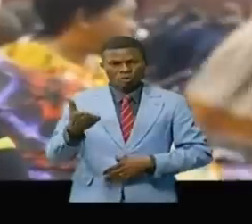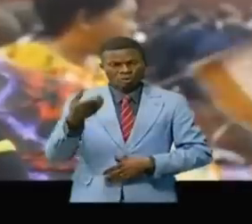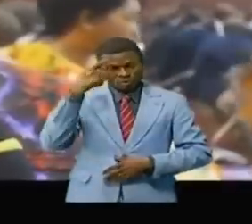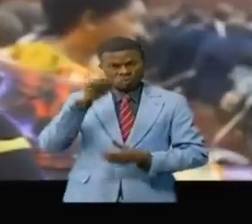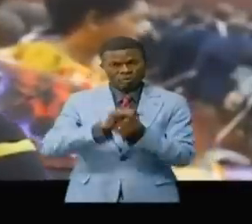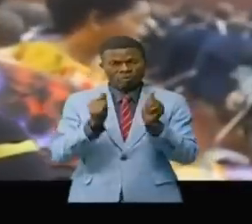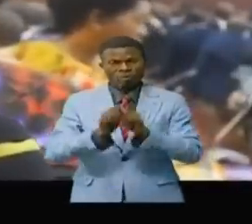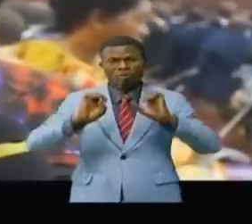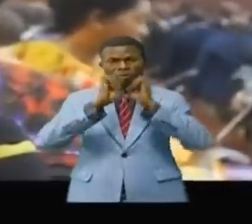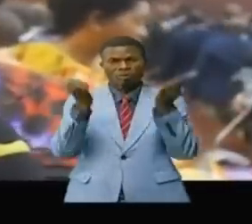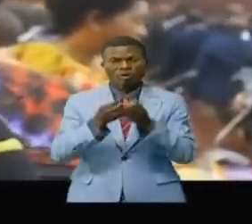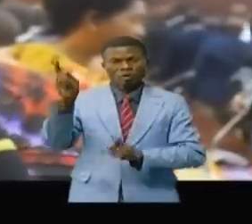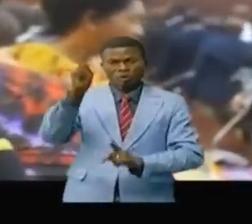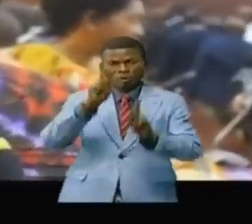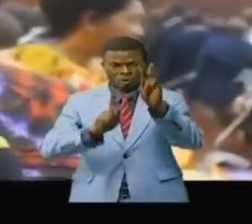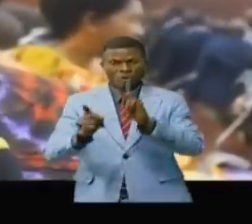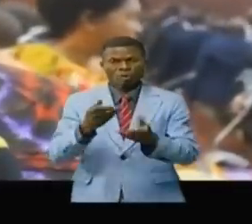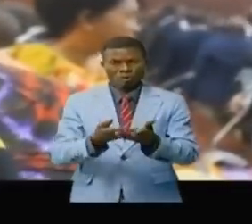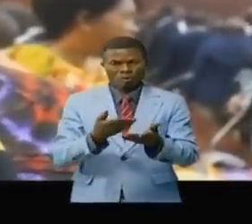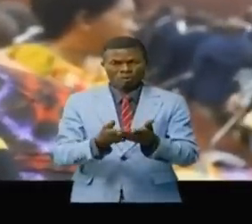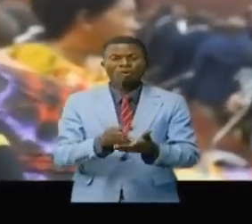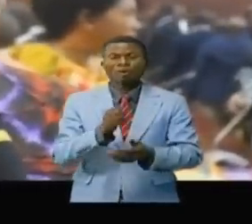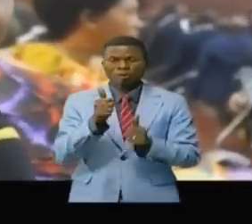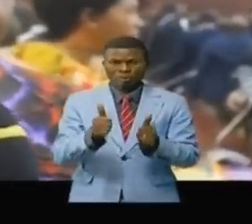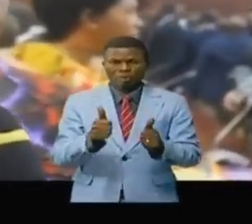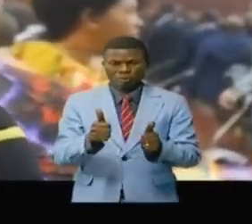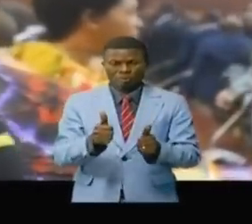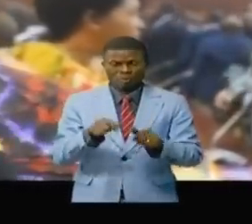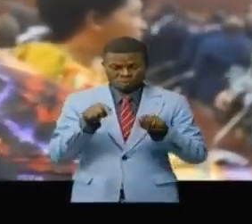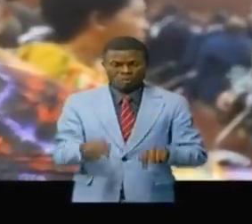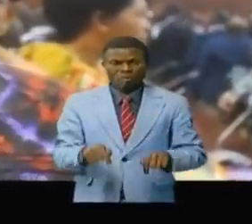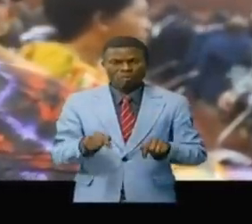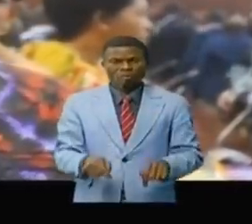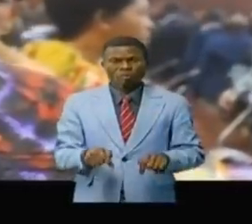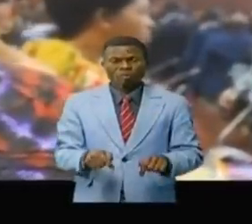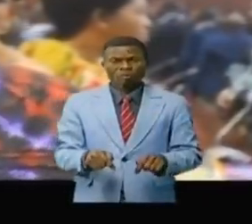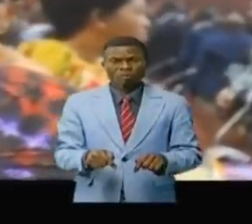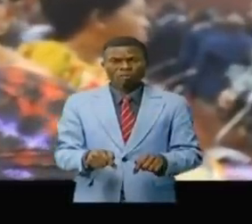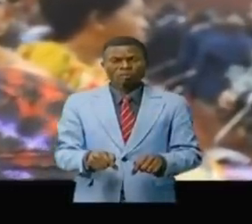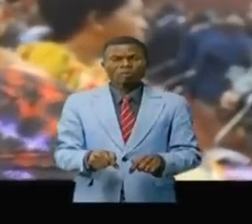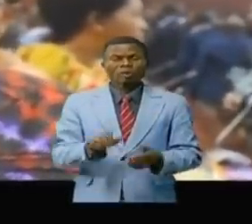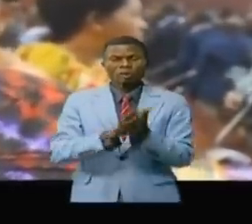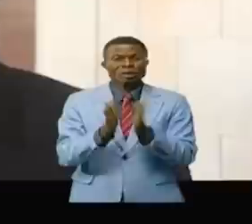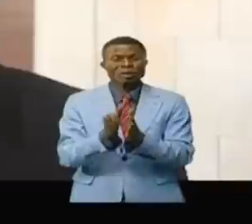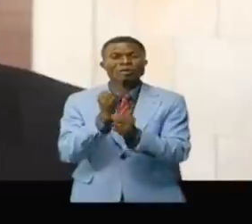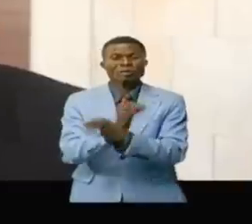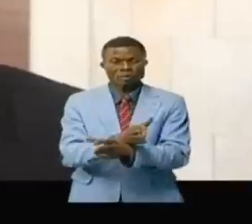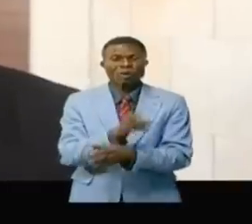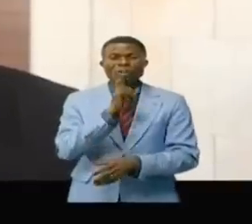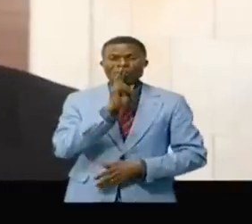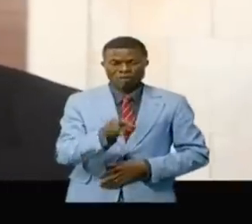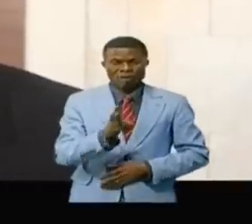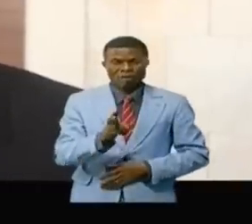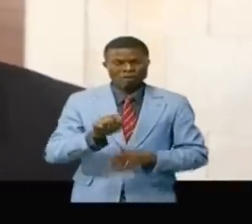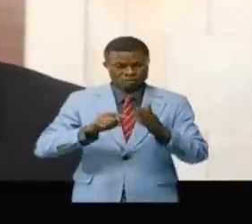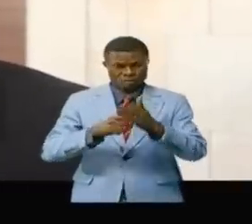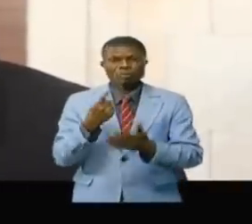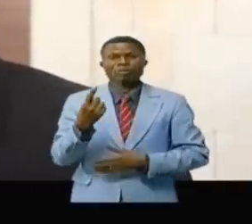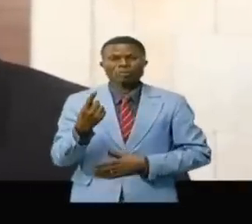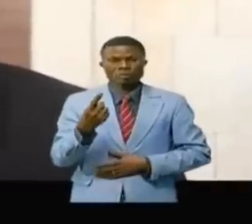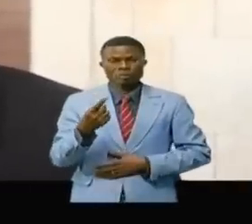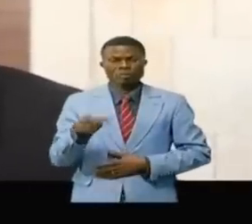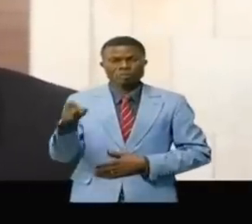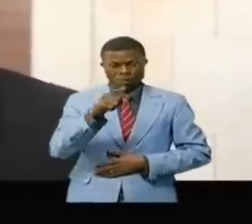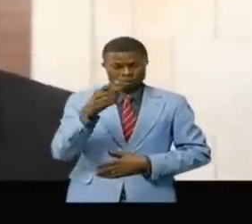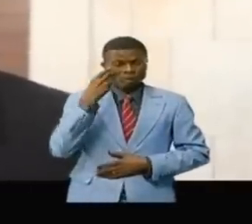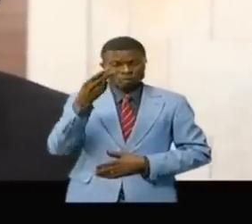concerne les sociales de population, c'est bien que cette fois-ci, que cela se matérialise. Et pour la première fois, vous